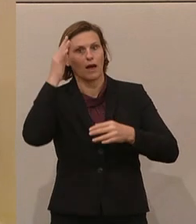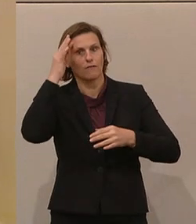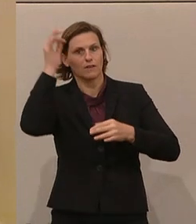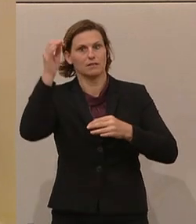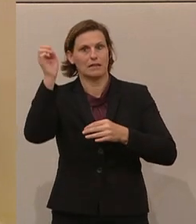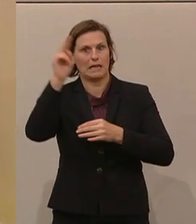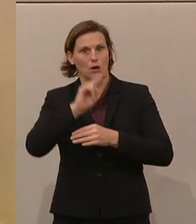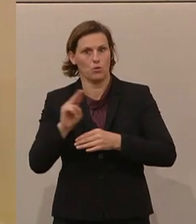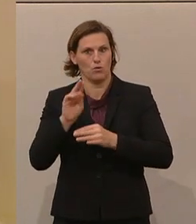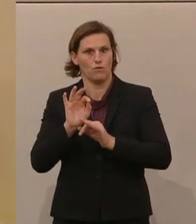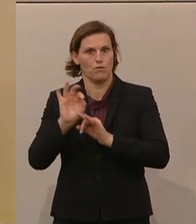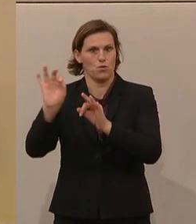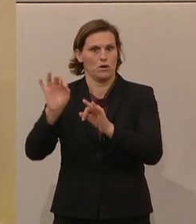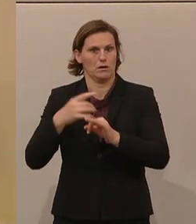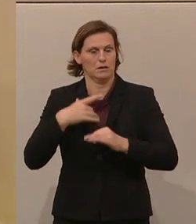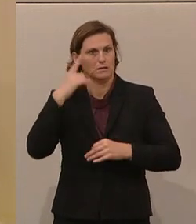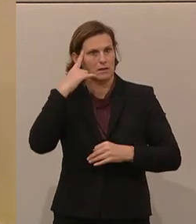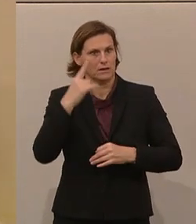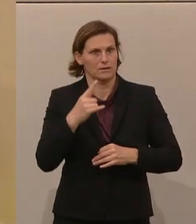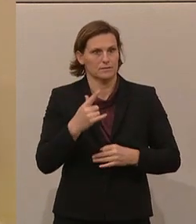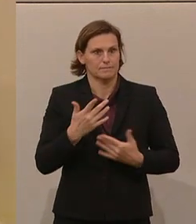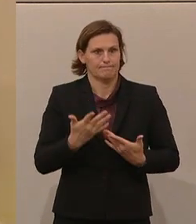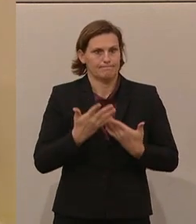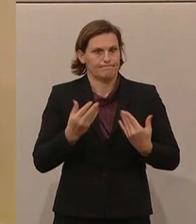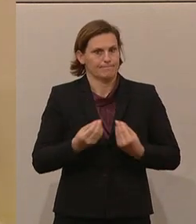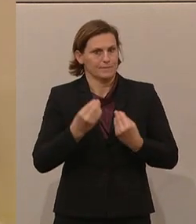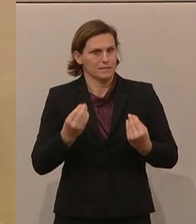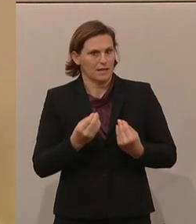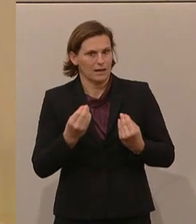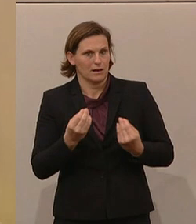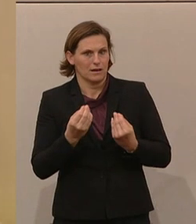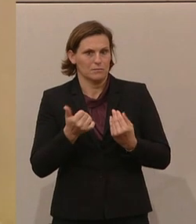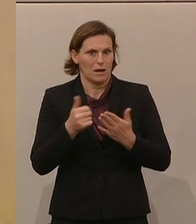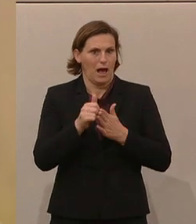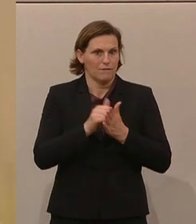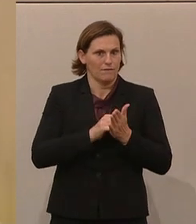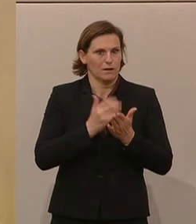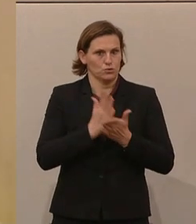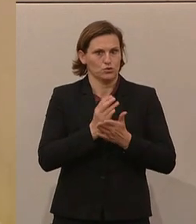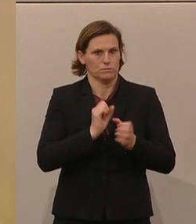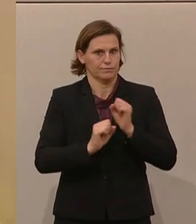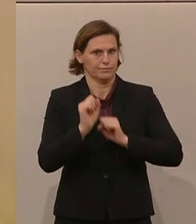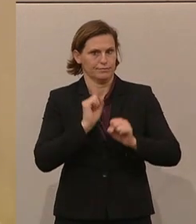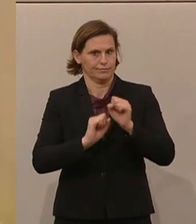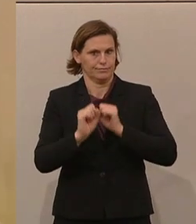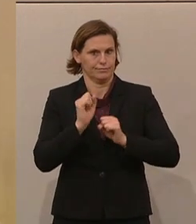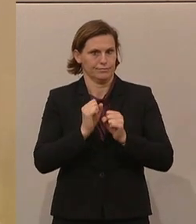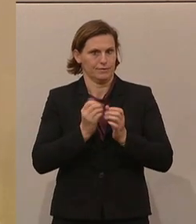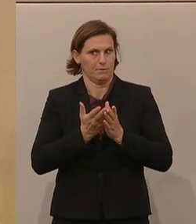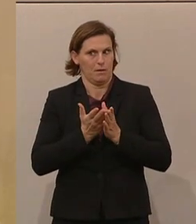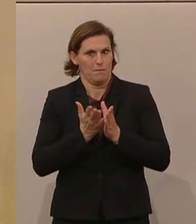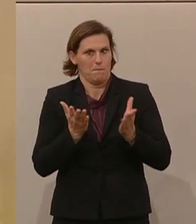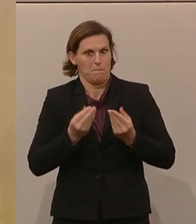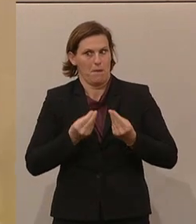Ebene. Ich halte das für eine Sache, wo man den Anfängen doch wehren muss, denn wenn das mal geöffnet